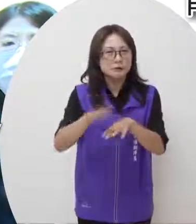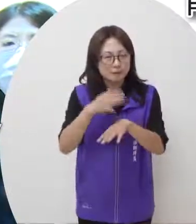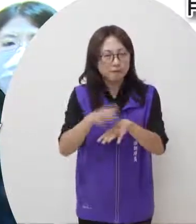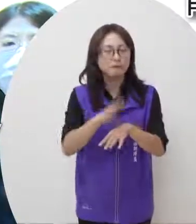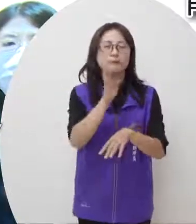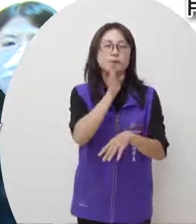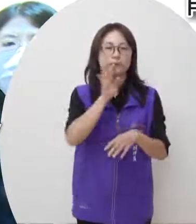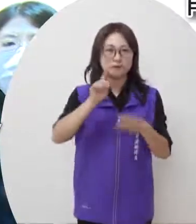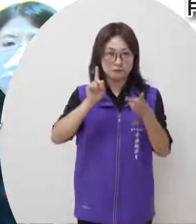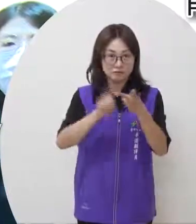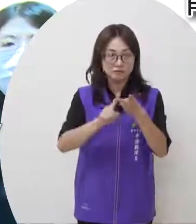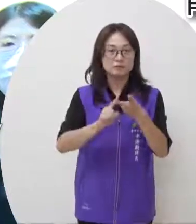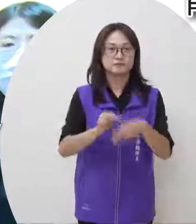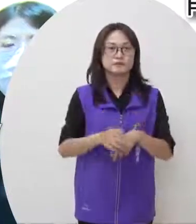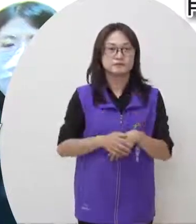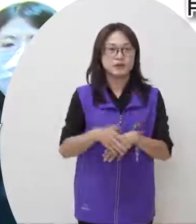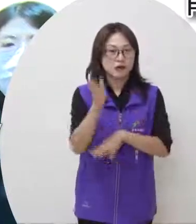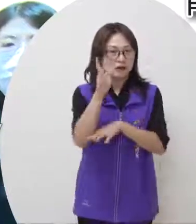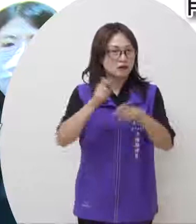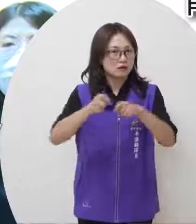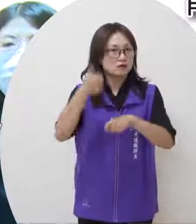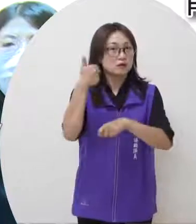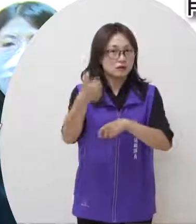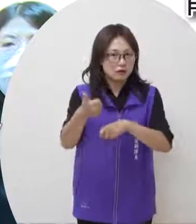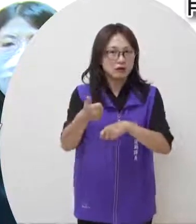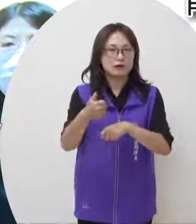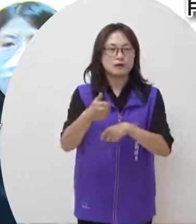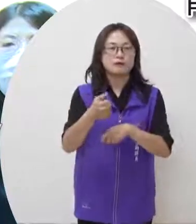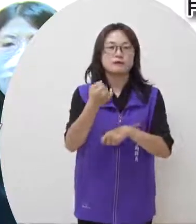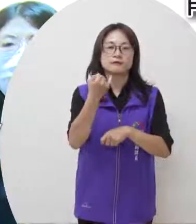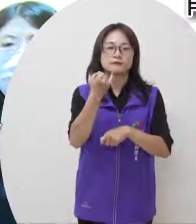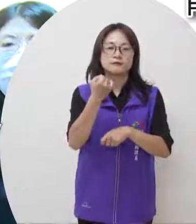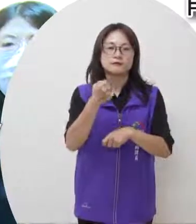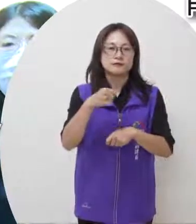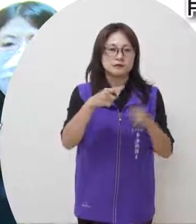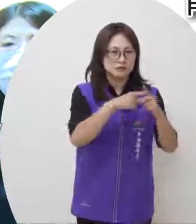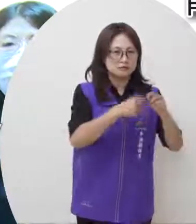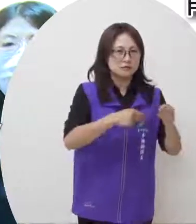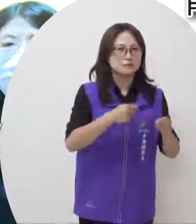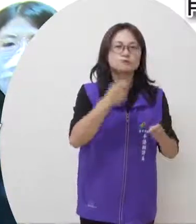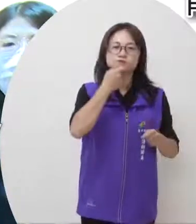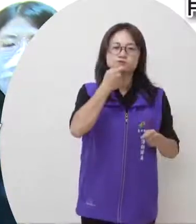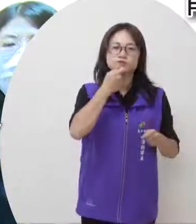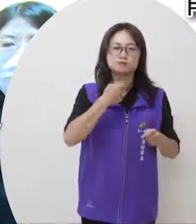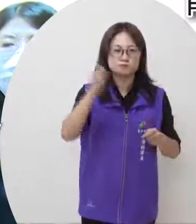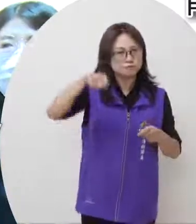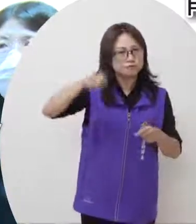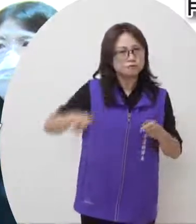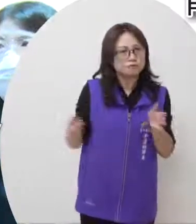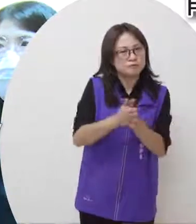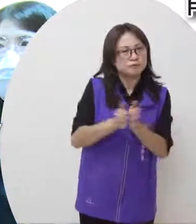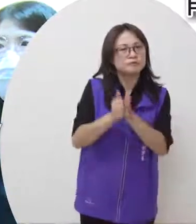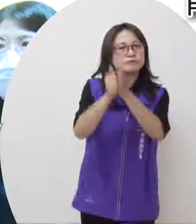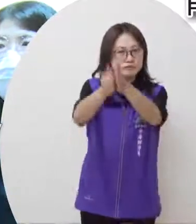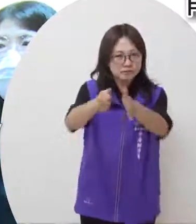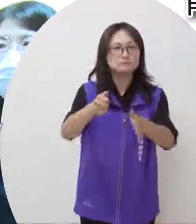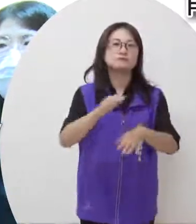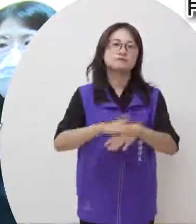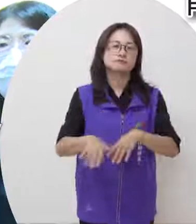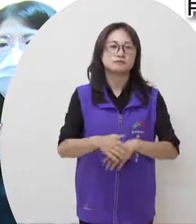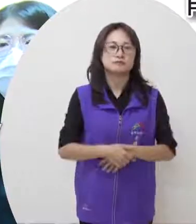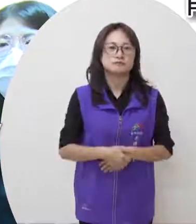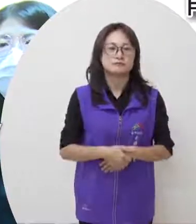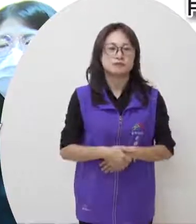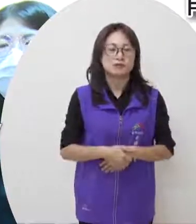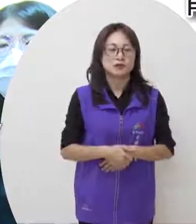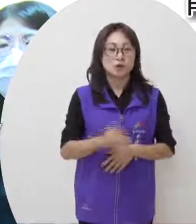了多数的人愿意往比较远的地方去移动。那事实上搭公车它就不开车，事实上对我